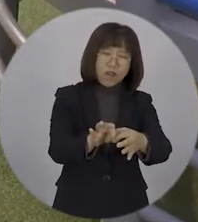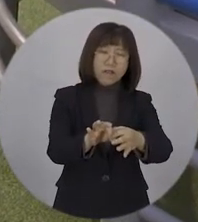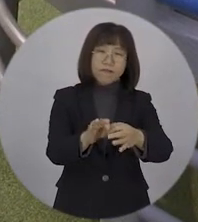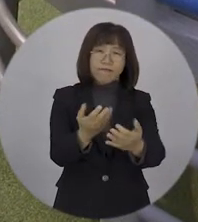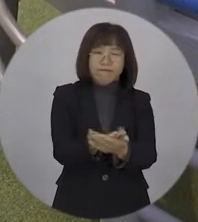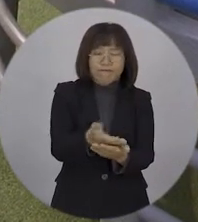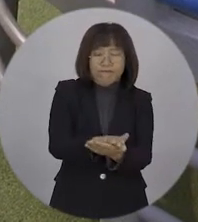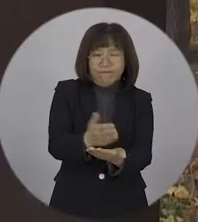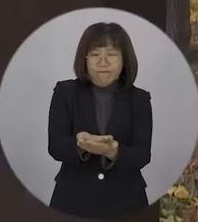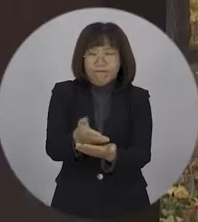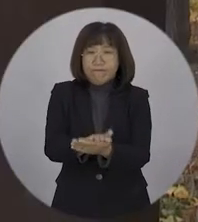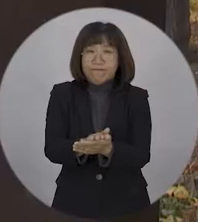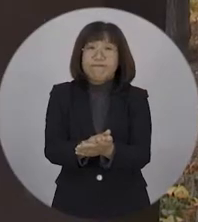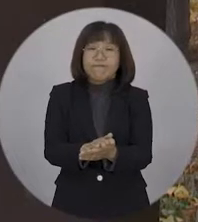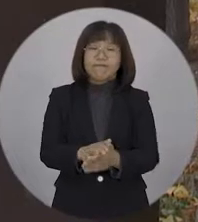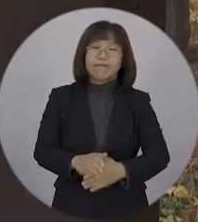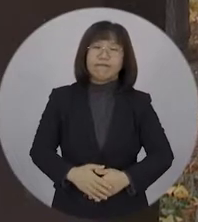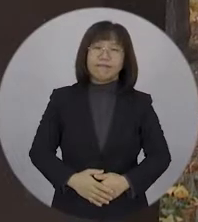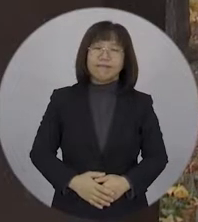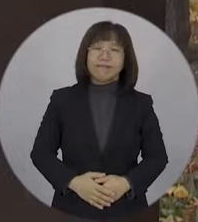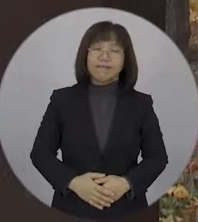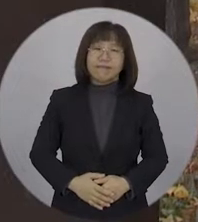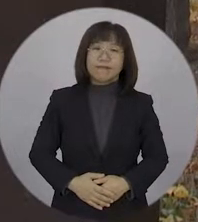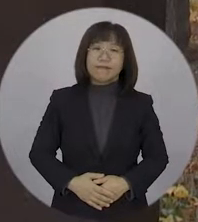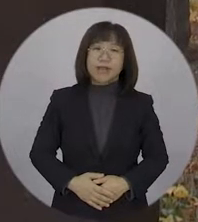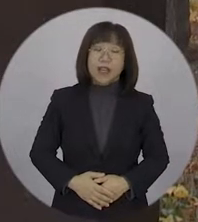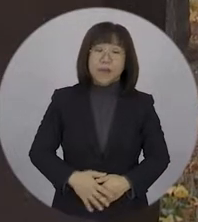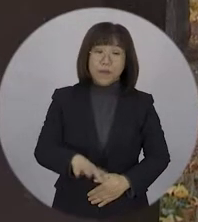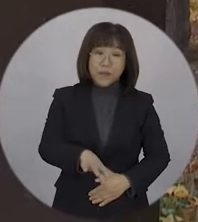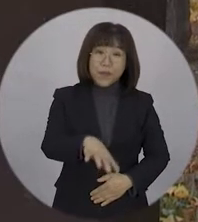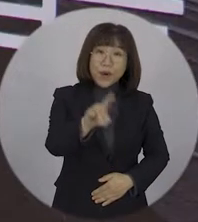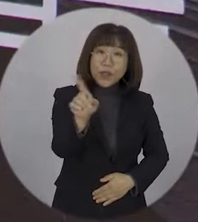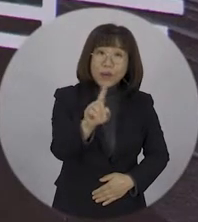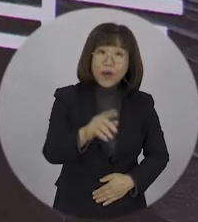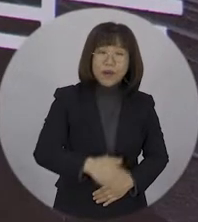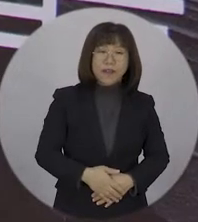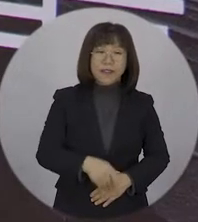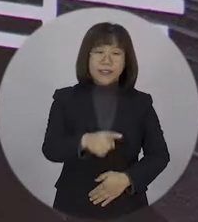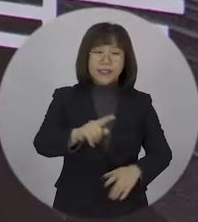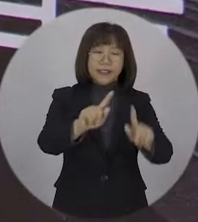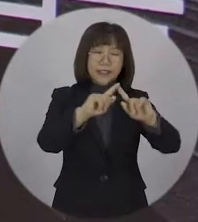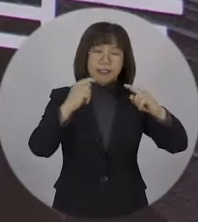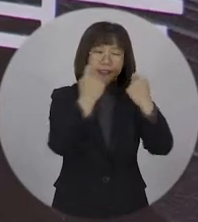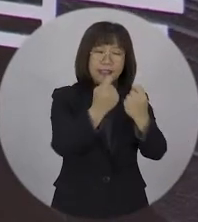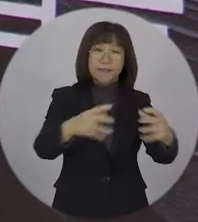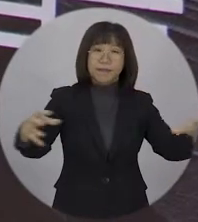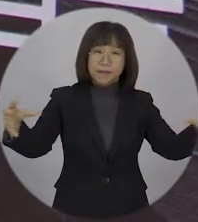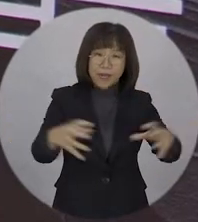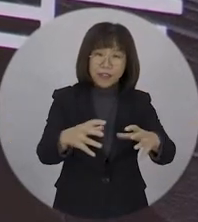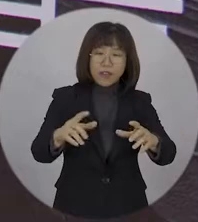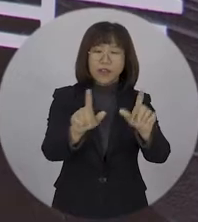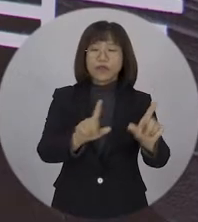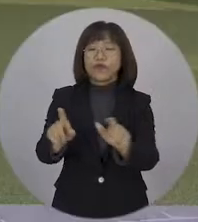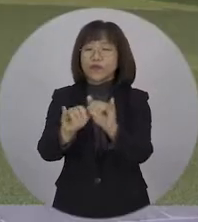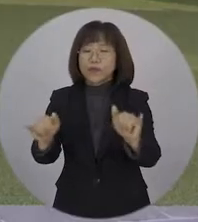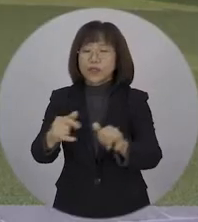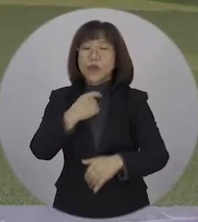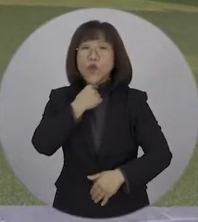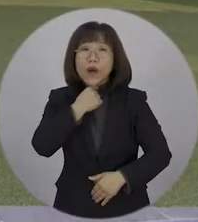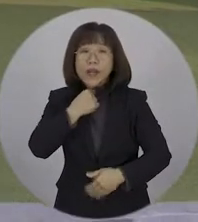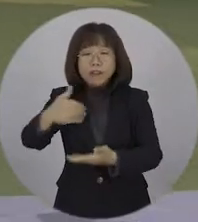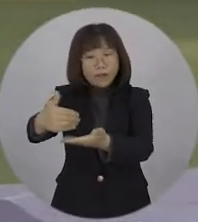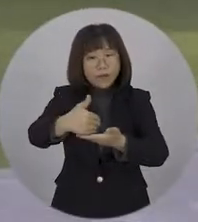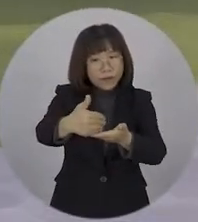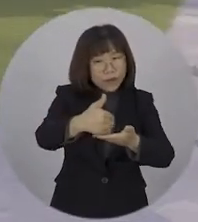통합 어린이공원 조성 사업에 착수했습니다. 먼저 실행 태스크포스 팀을 구성해 구민들의 의견을 담아